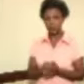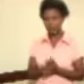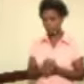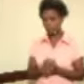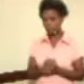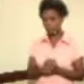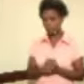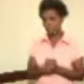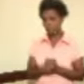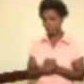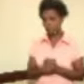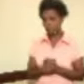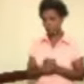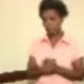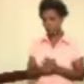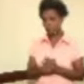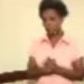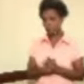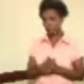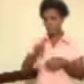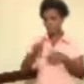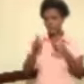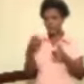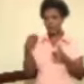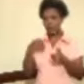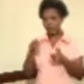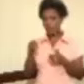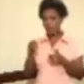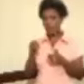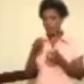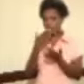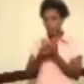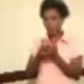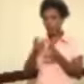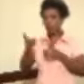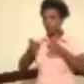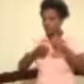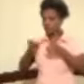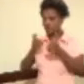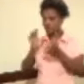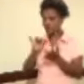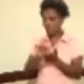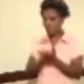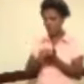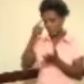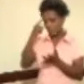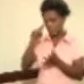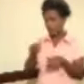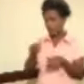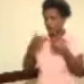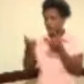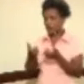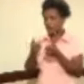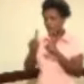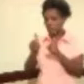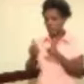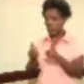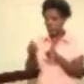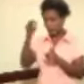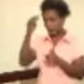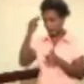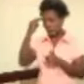Par rapport aux affaires de l'État, est-ce qu'il y a une garantie que vous pouvez être un très bon gestionnaire? Encore, pour vous rappeler, pour vous rafraîchir